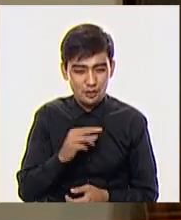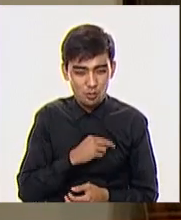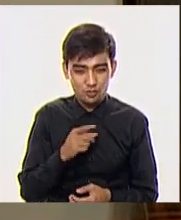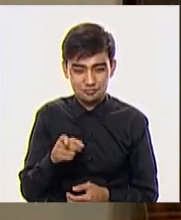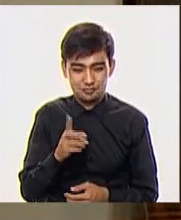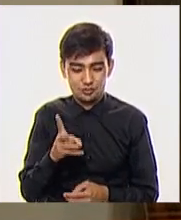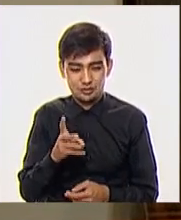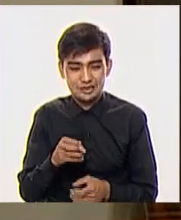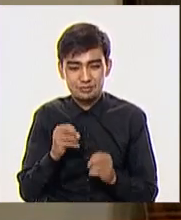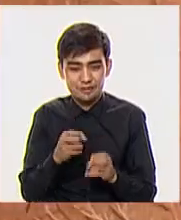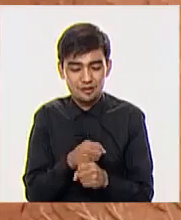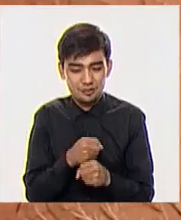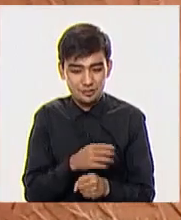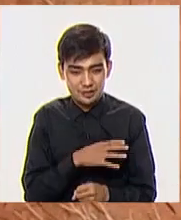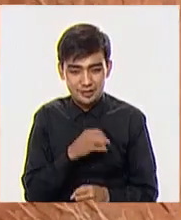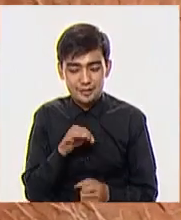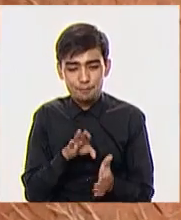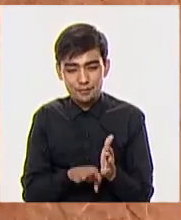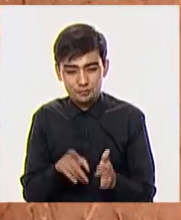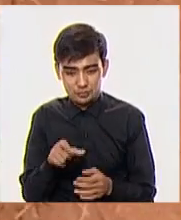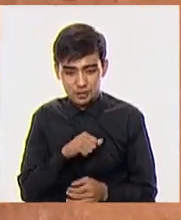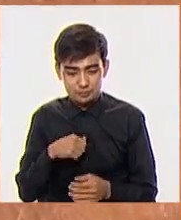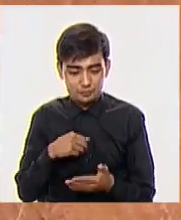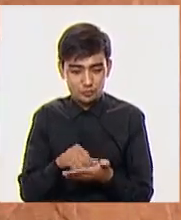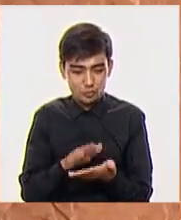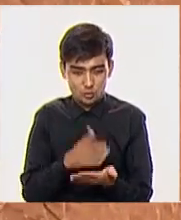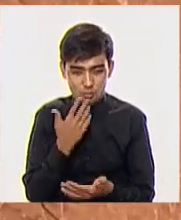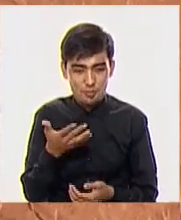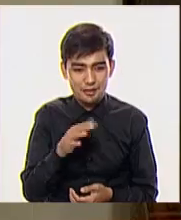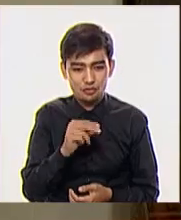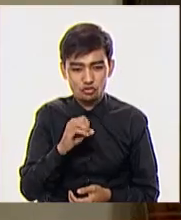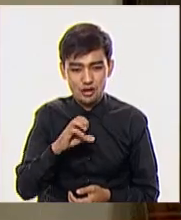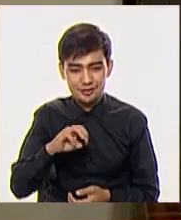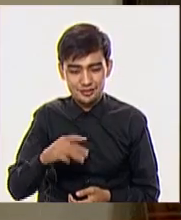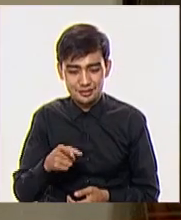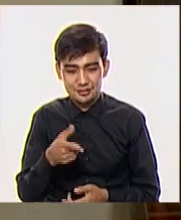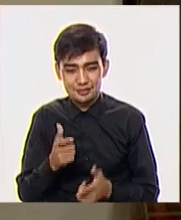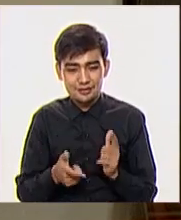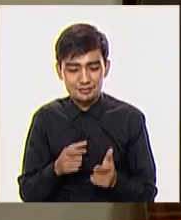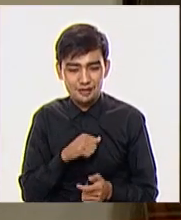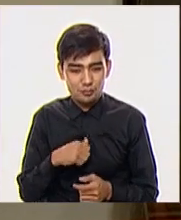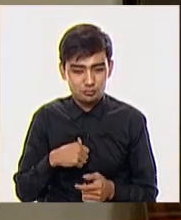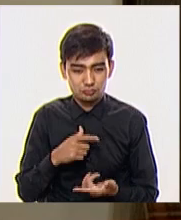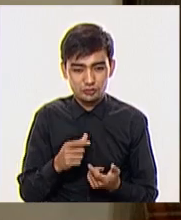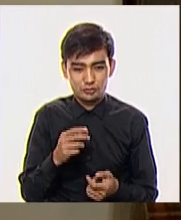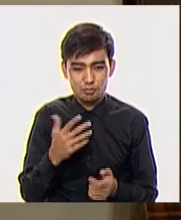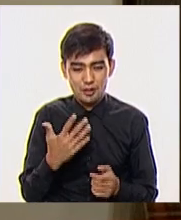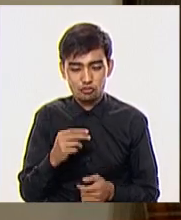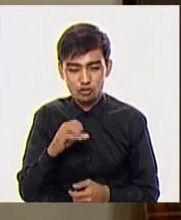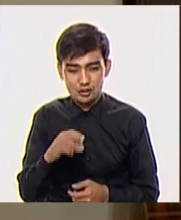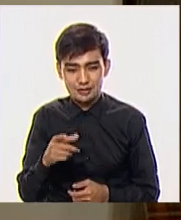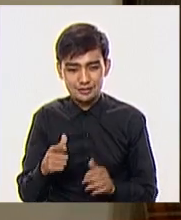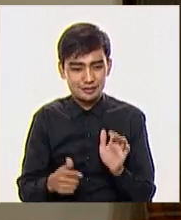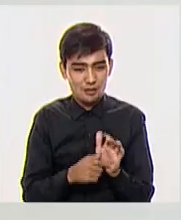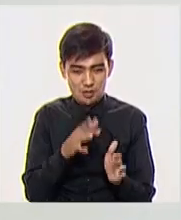пользоваться. Ситуация беспрецедентная. Здесь 5 частей, понимаете, самая серьезная – это 5-я часть. Она, например, до 7 лет